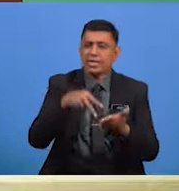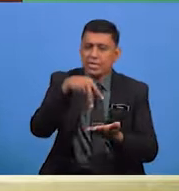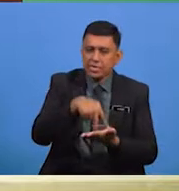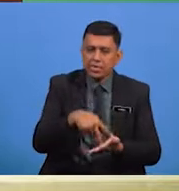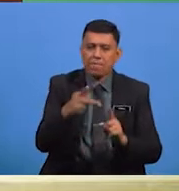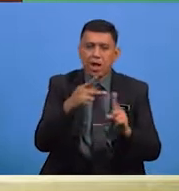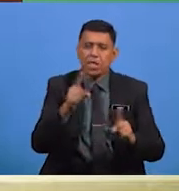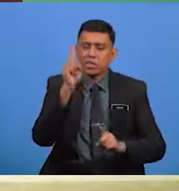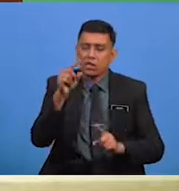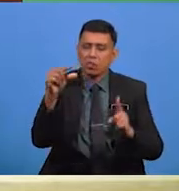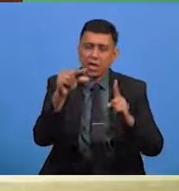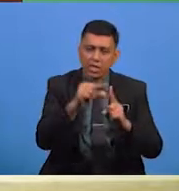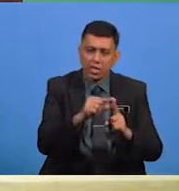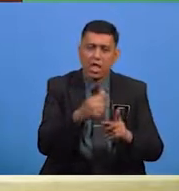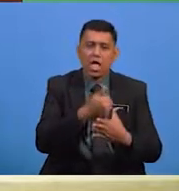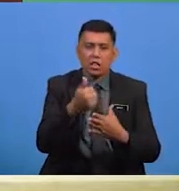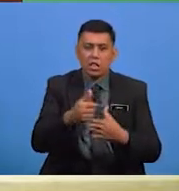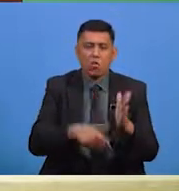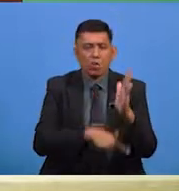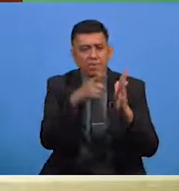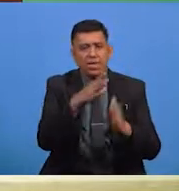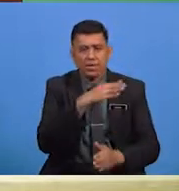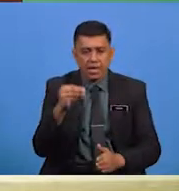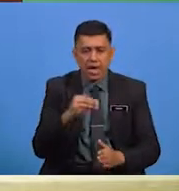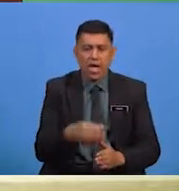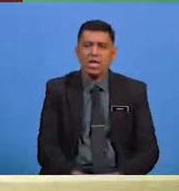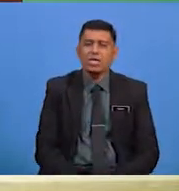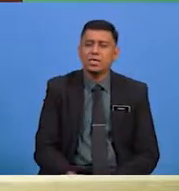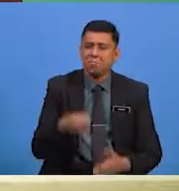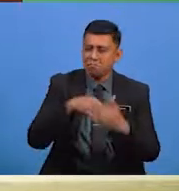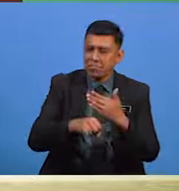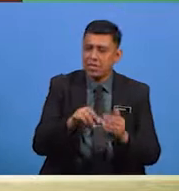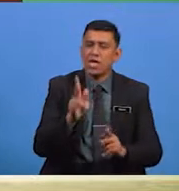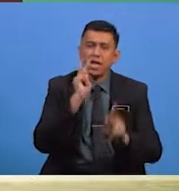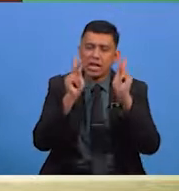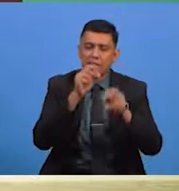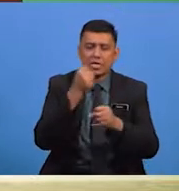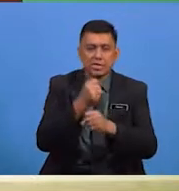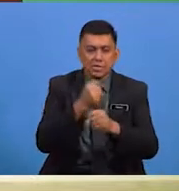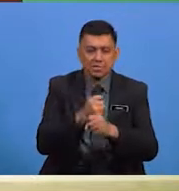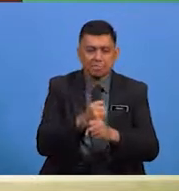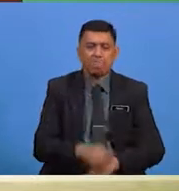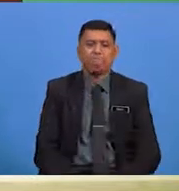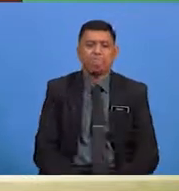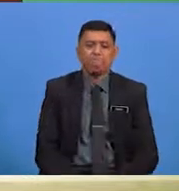perkataan atau lebih dan intinya kata kerja.